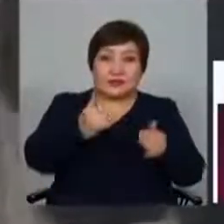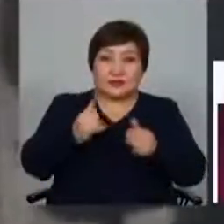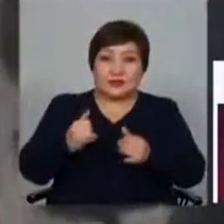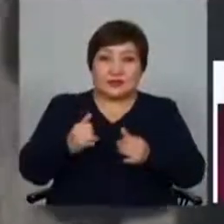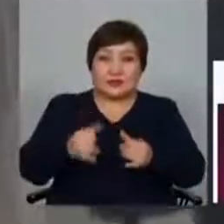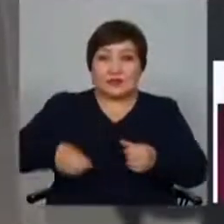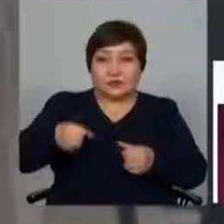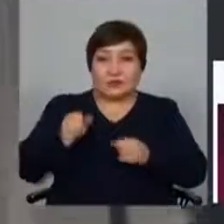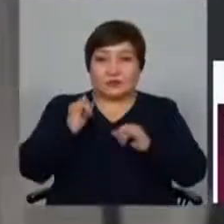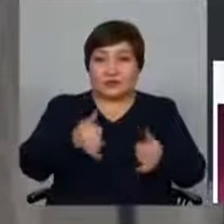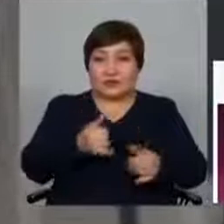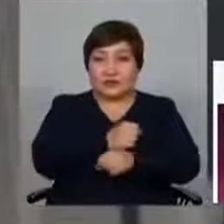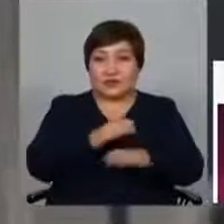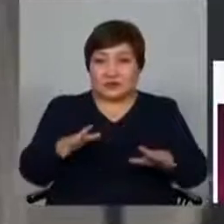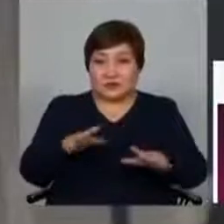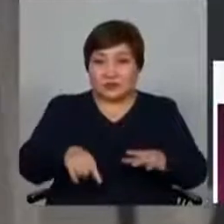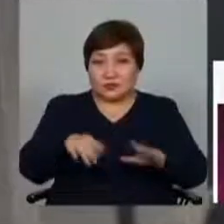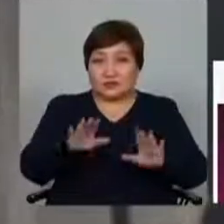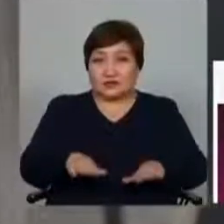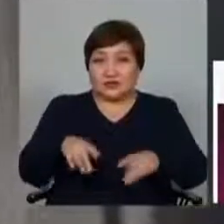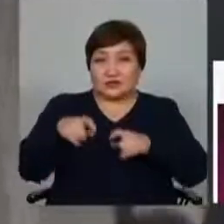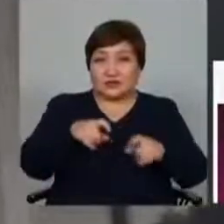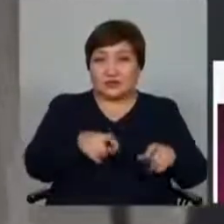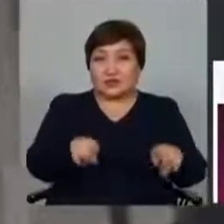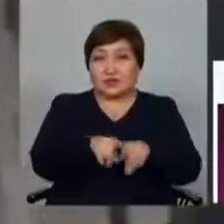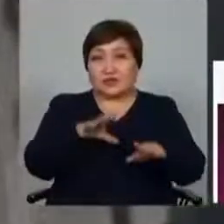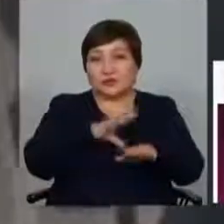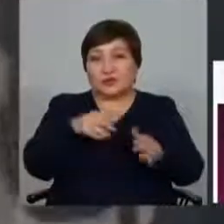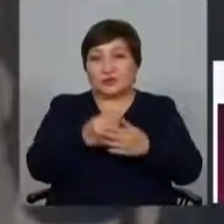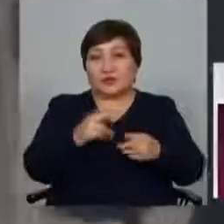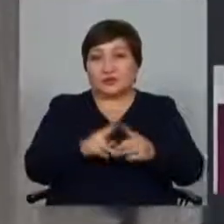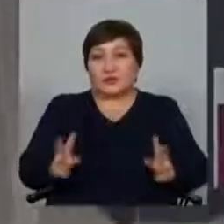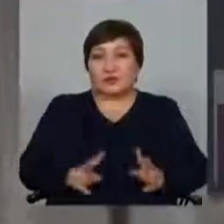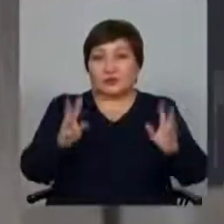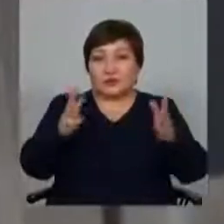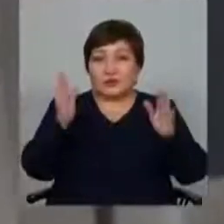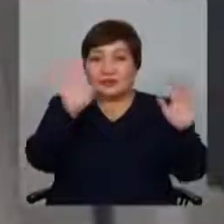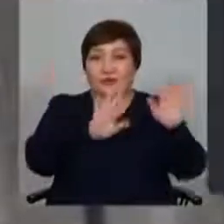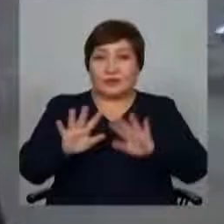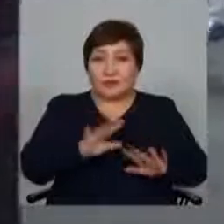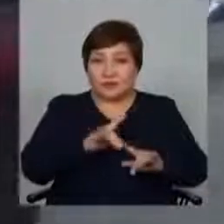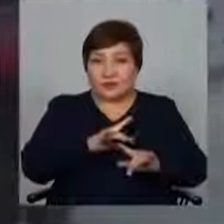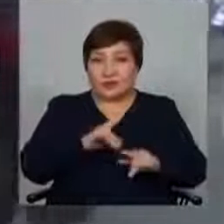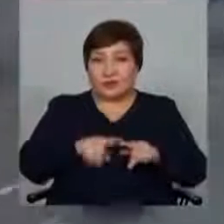Жарылыс мен осы жаққа жүгіріп келгенде болды. Оған дейін түтін шығып тұрған. Соны көріп осында жүгіріп келдім.